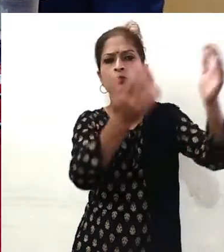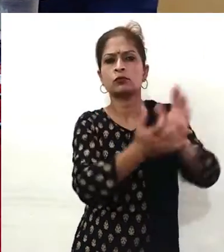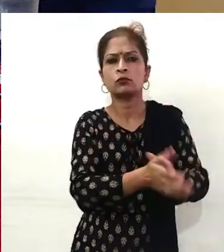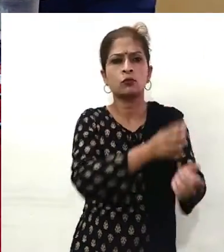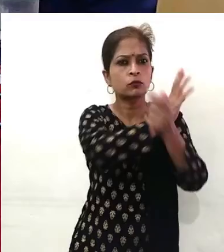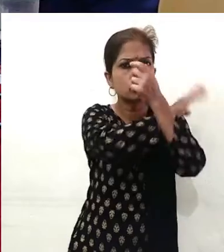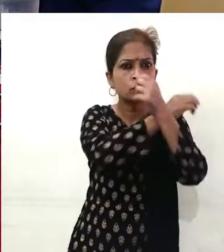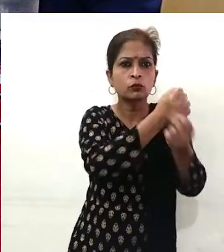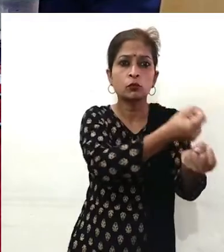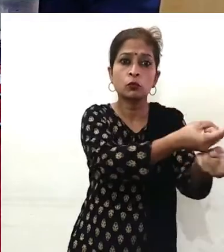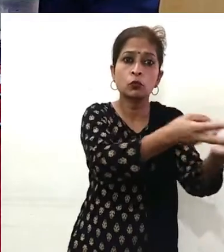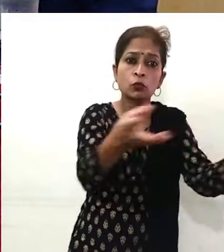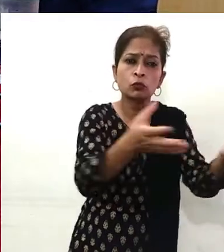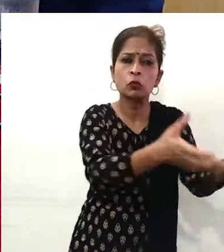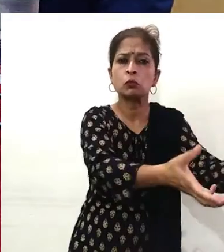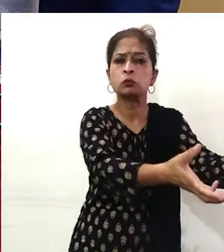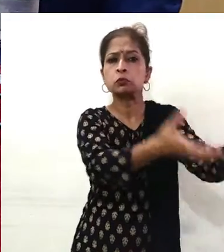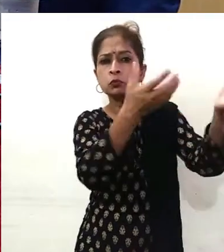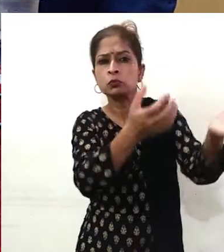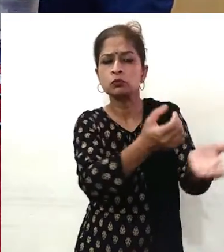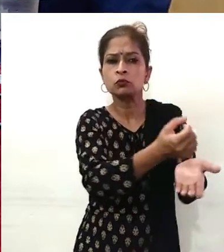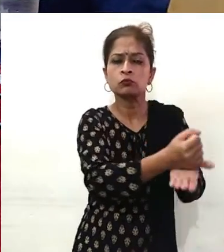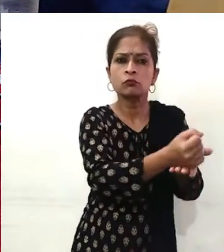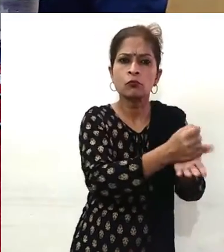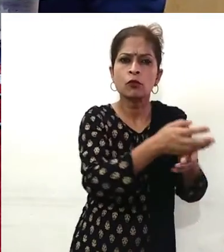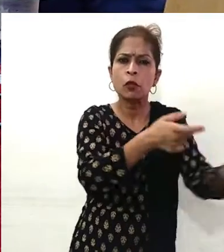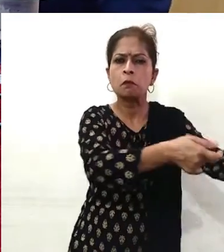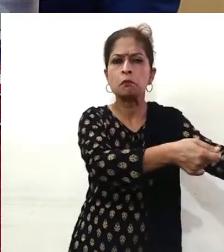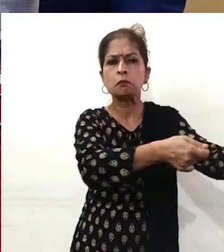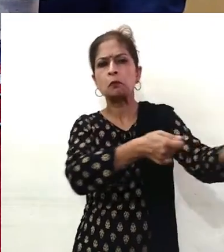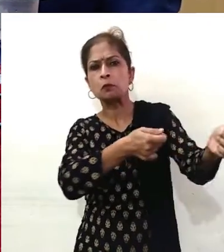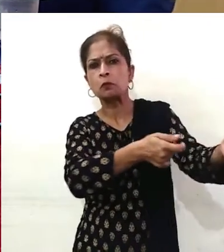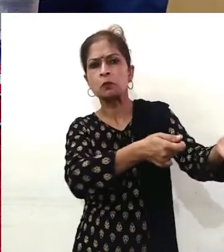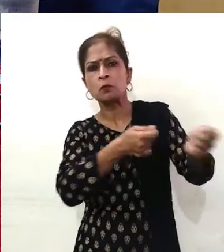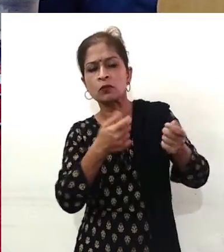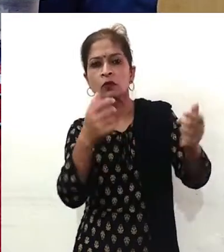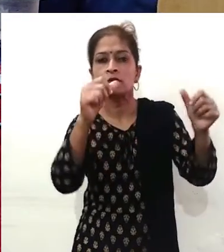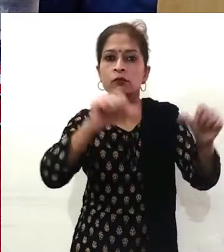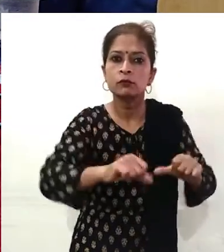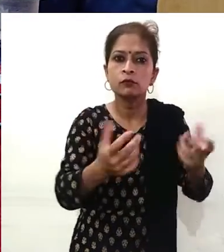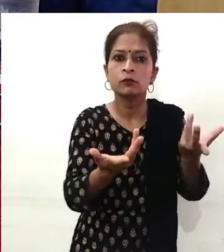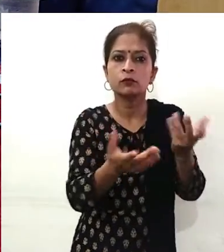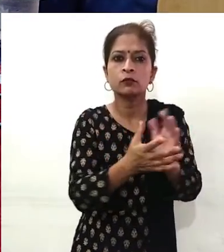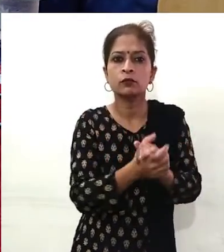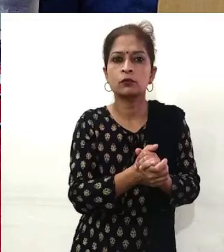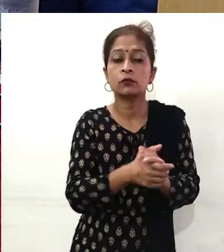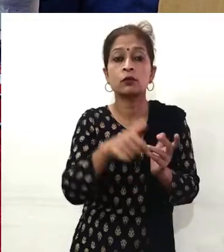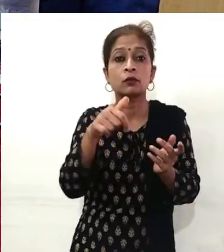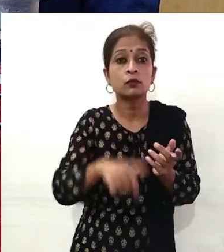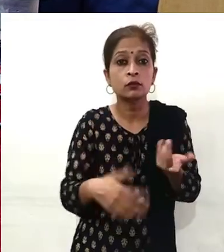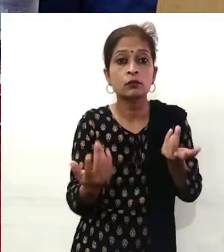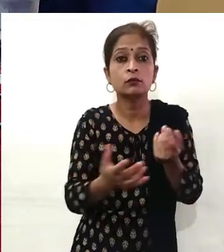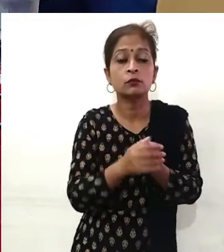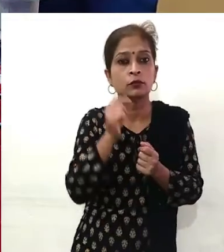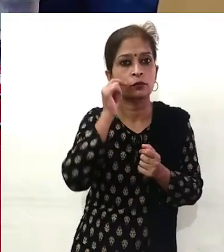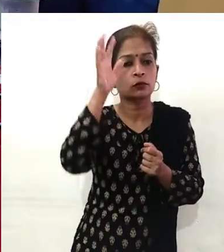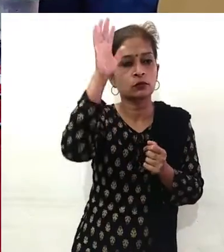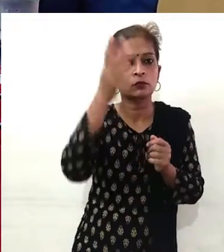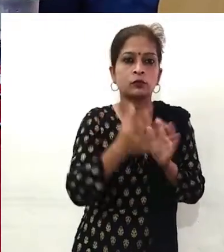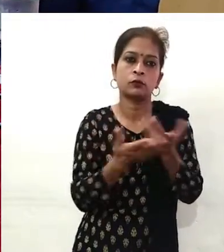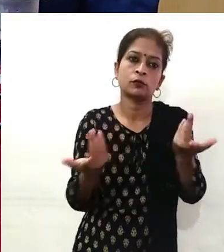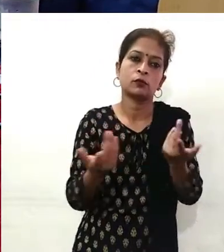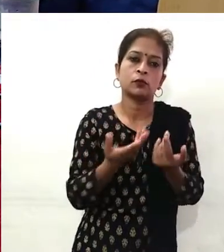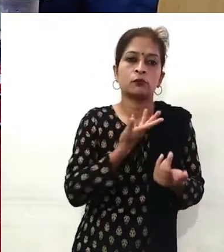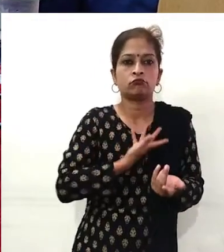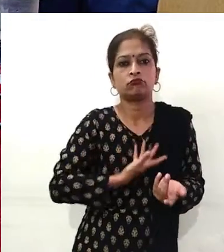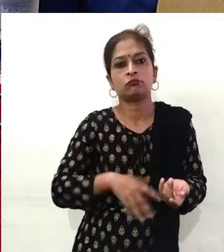तो कई हाथी लग गए और वो लकड़ी ना हिले और खिंचाई ना जाए। अच्छा। हताश होकर राजा थक कर उस रात